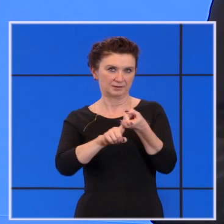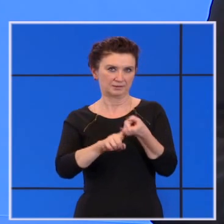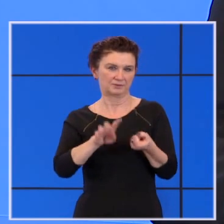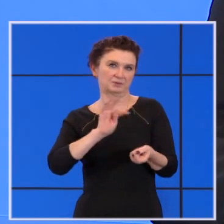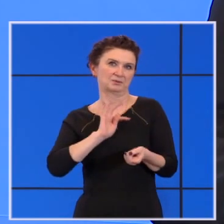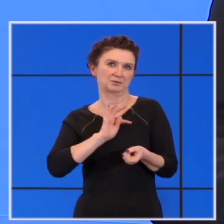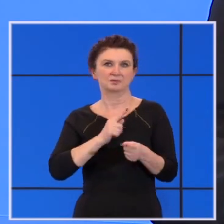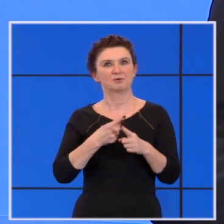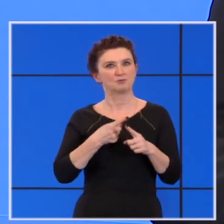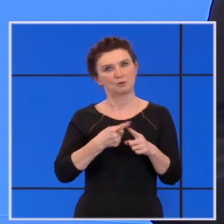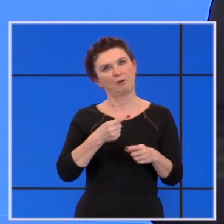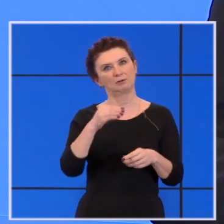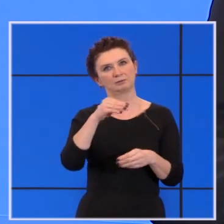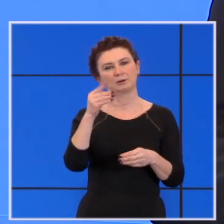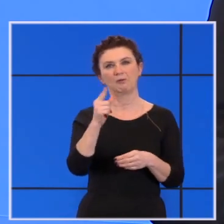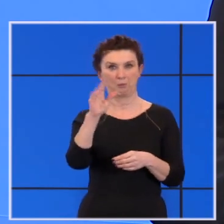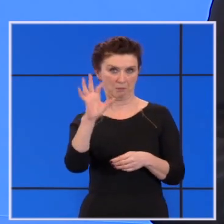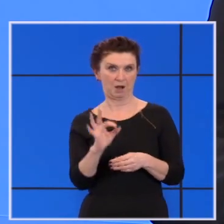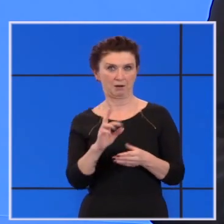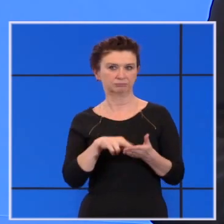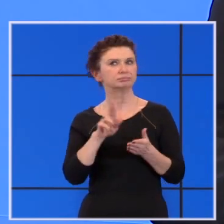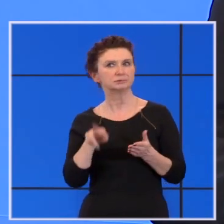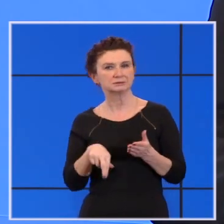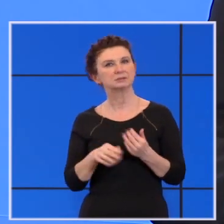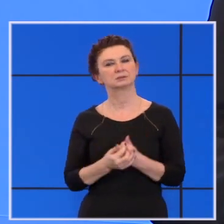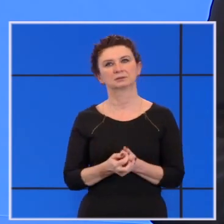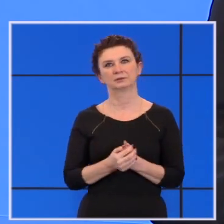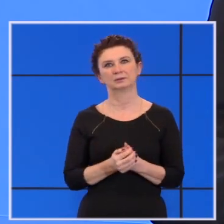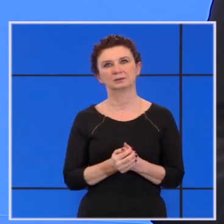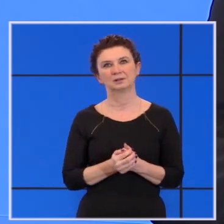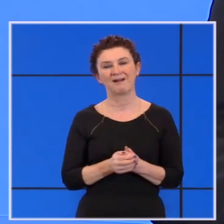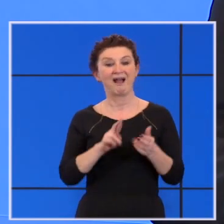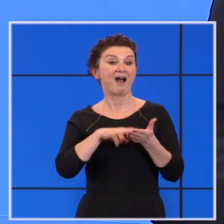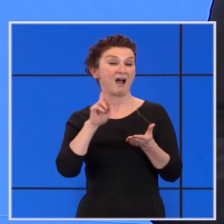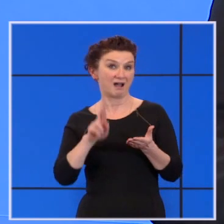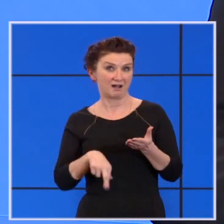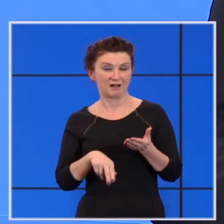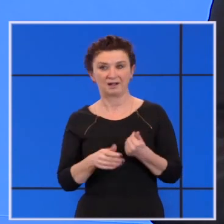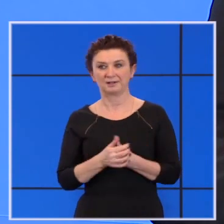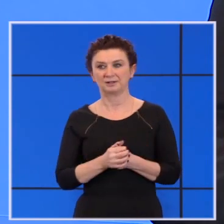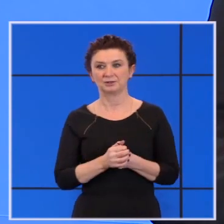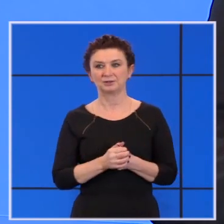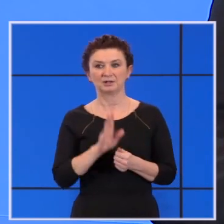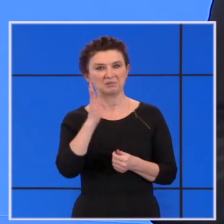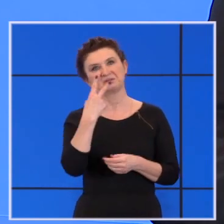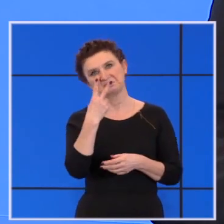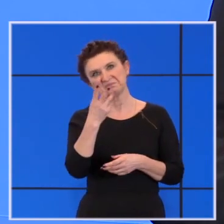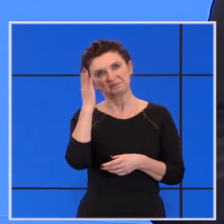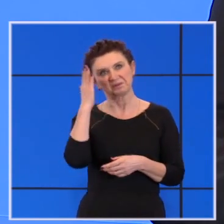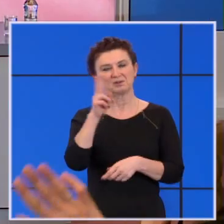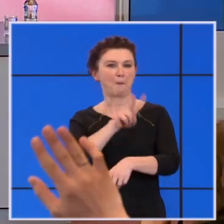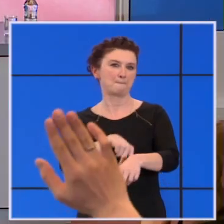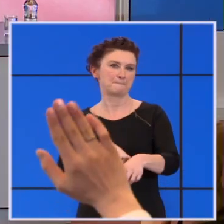swoje członkostwo w partii, więc a reszta należy do organów ścigania, które będą wyjaśniać tę